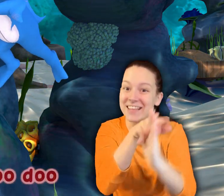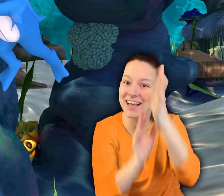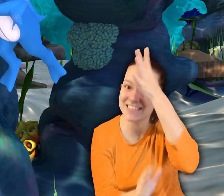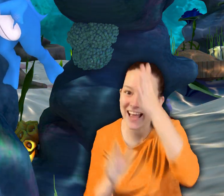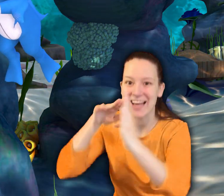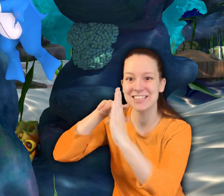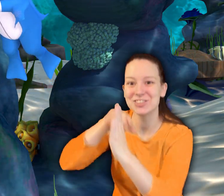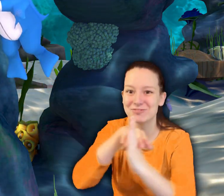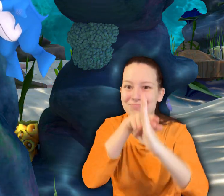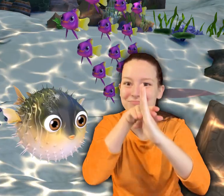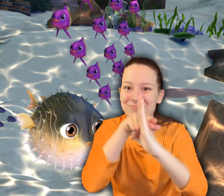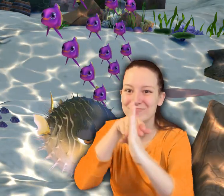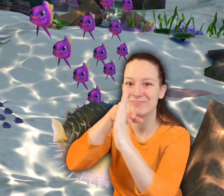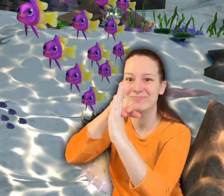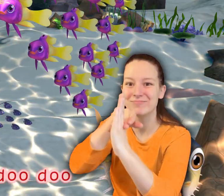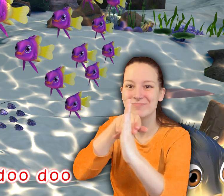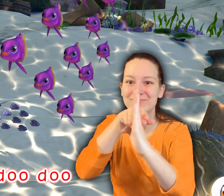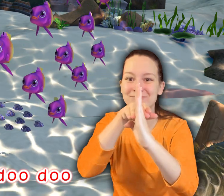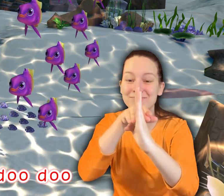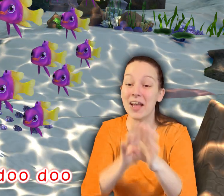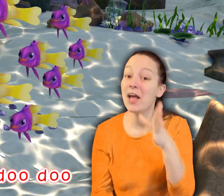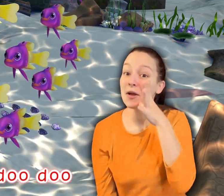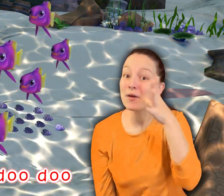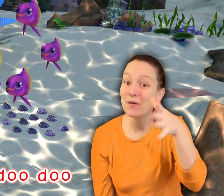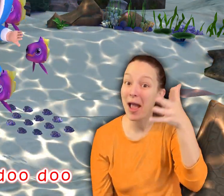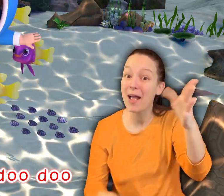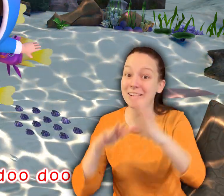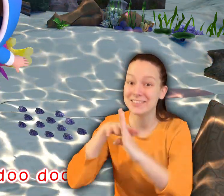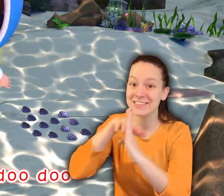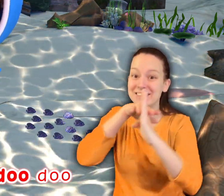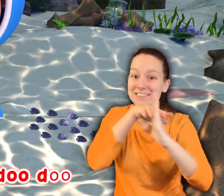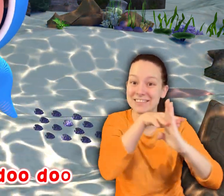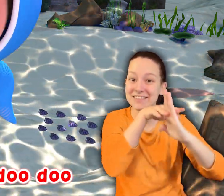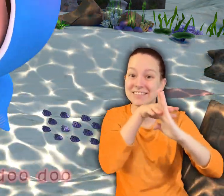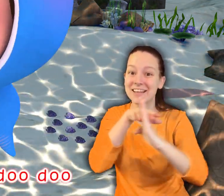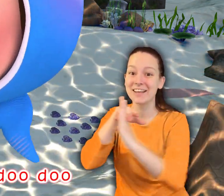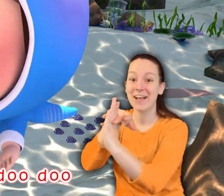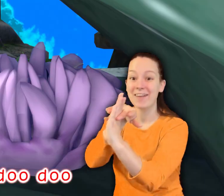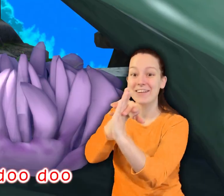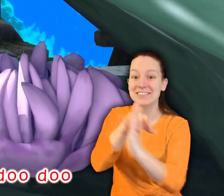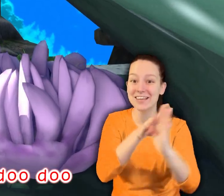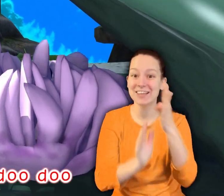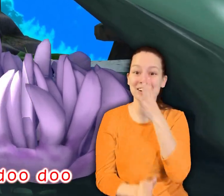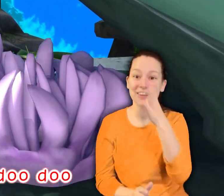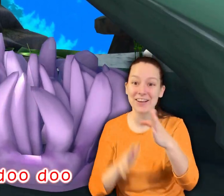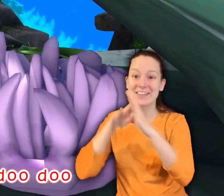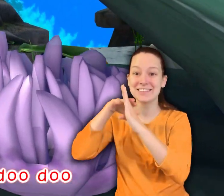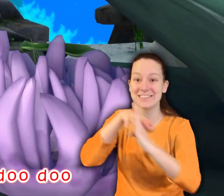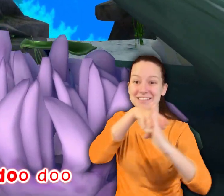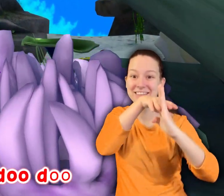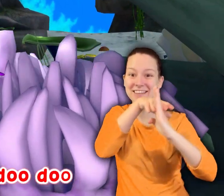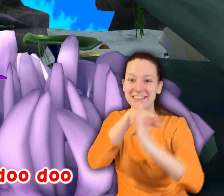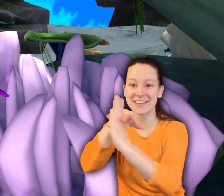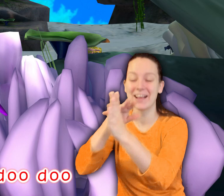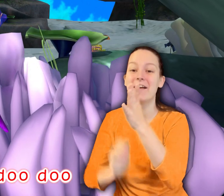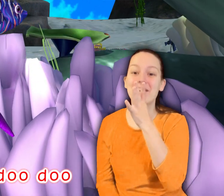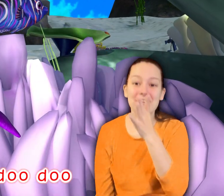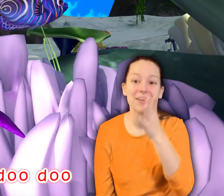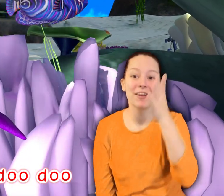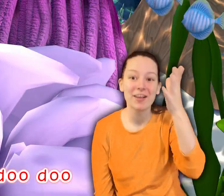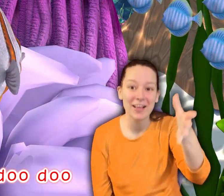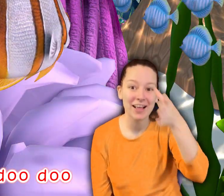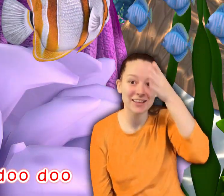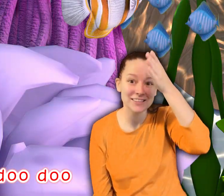dooo doo doo doo doo daddy shark Grandma shark doo dooo doo dooo doo doo Grandma shark doo dooo doo doo doo doo